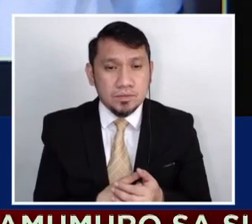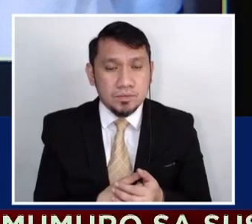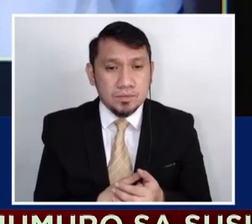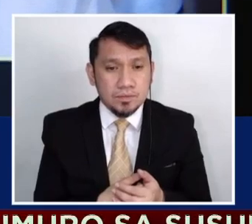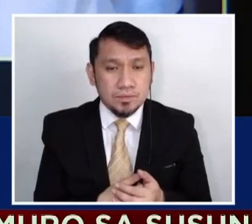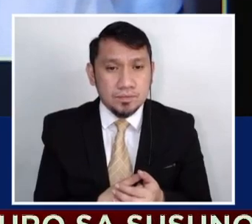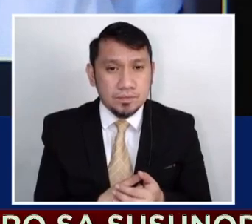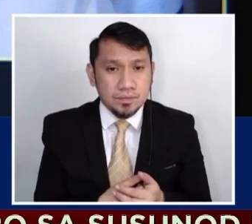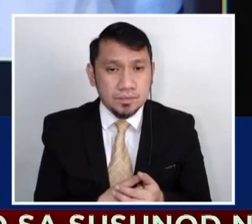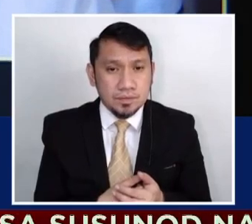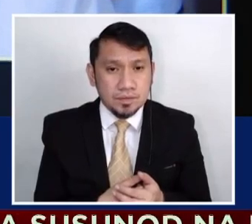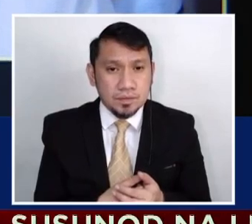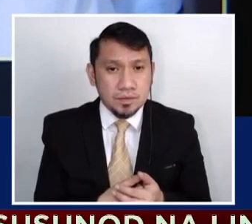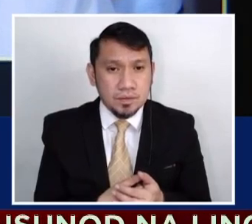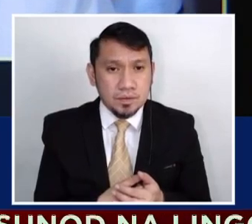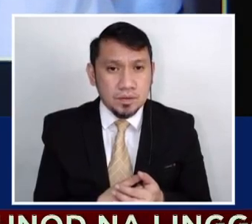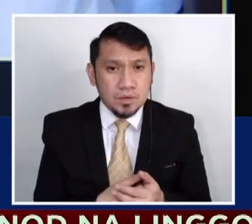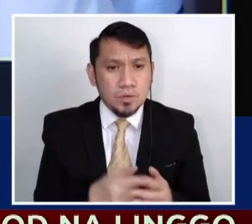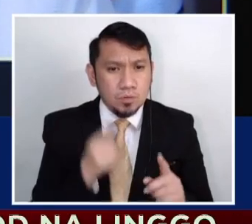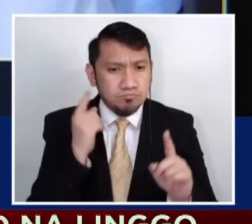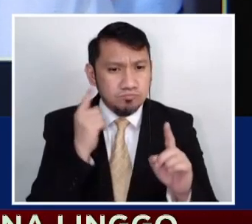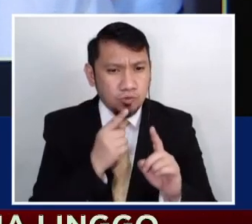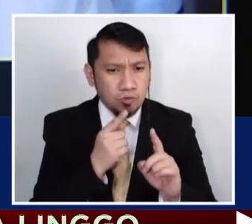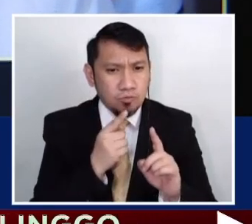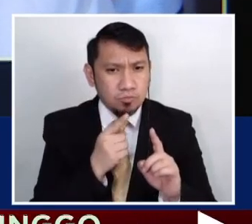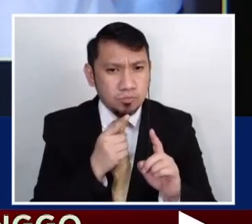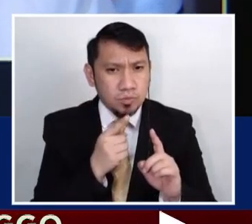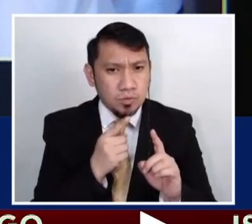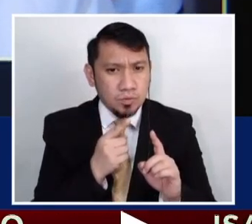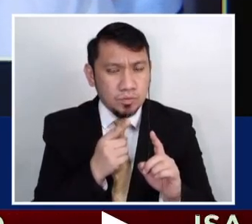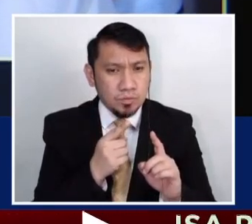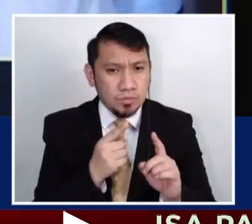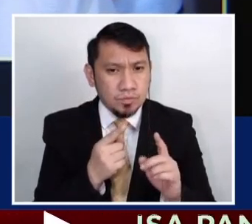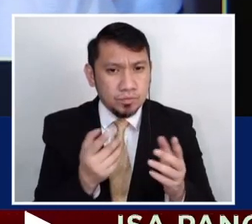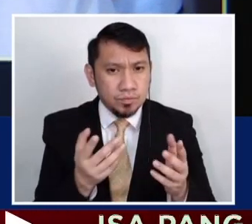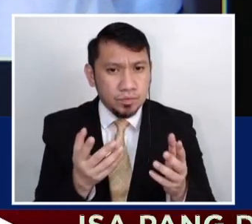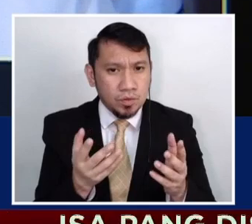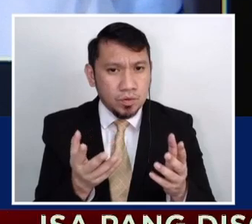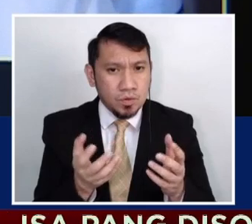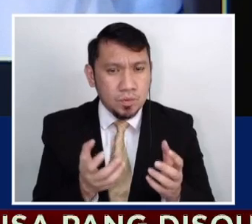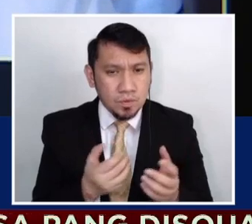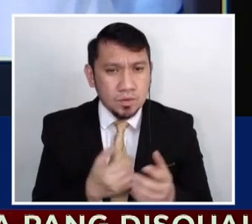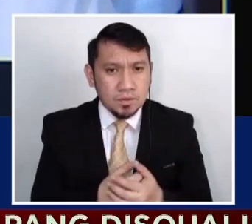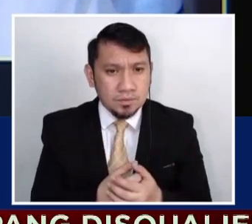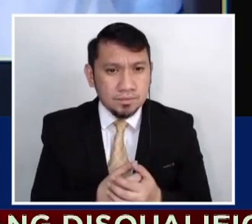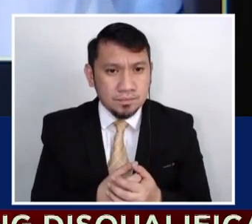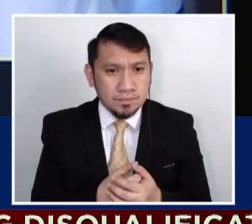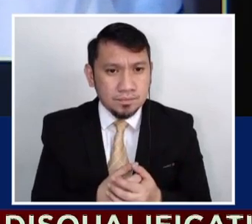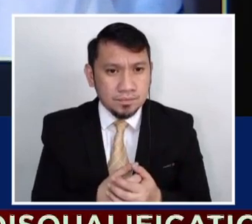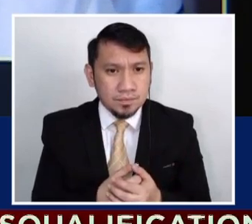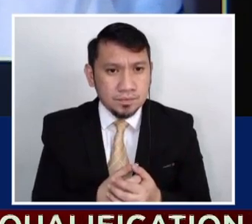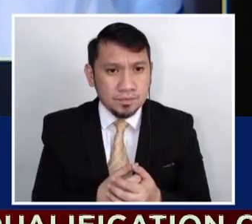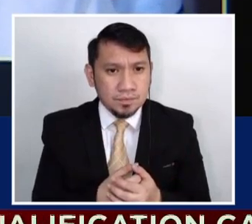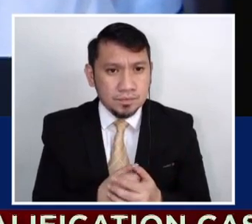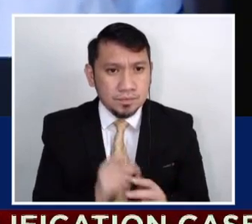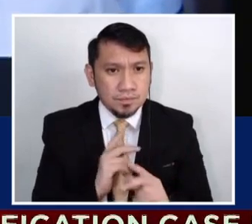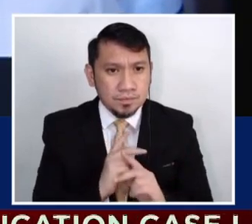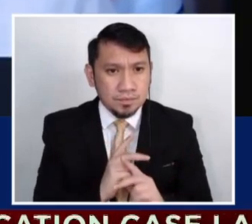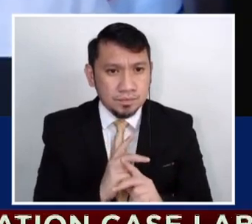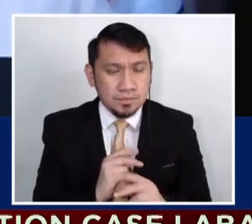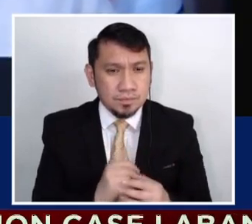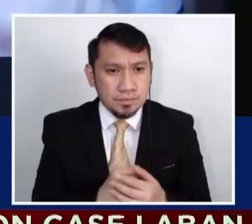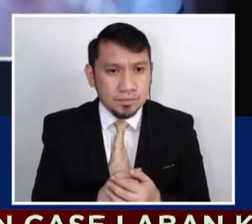fully focus nila na ma-attain nila yung achievement na yung tinatawag natin previously, yung population protection, herd immunity.